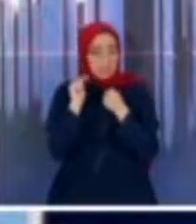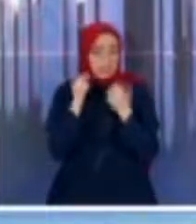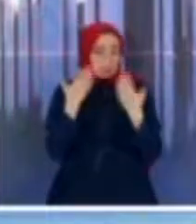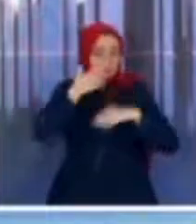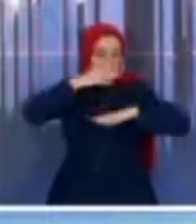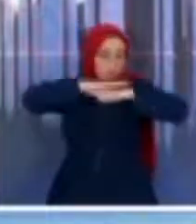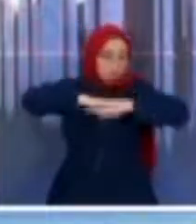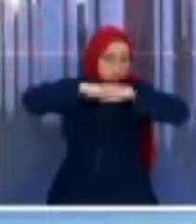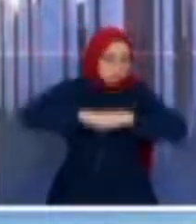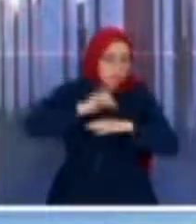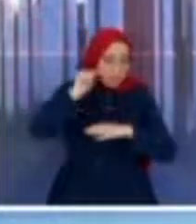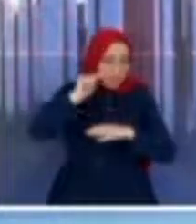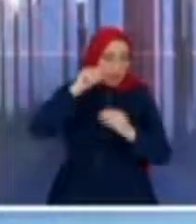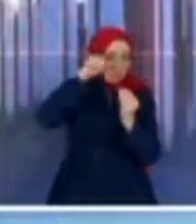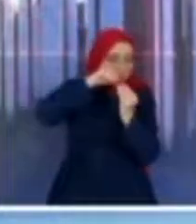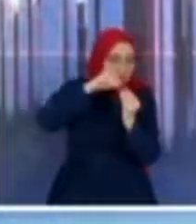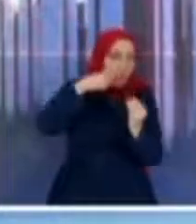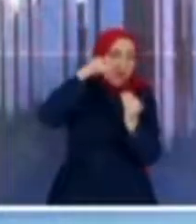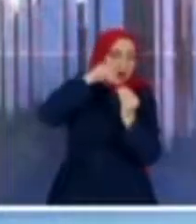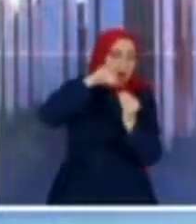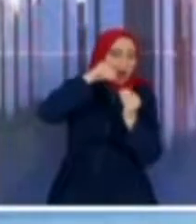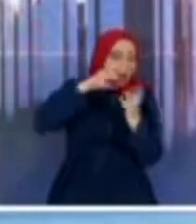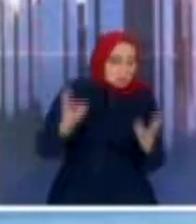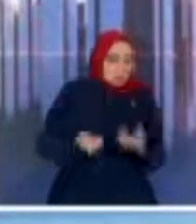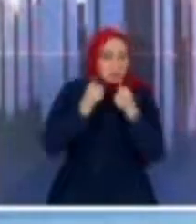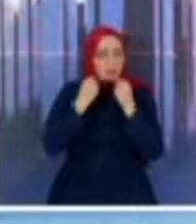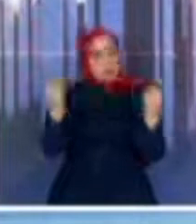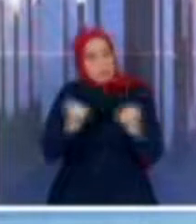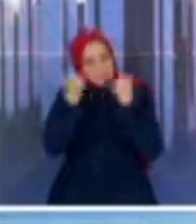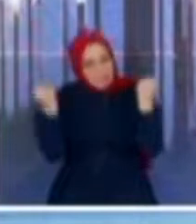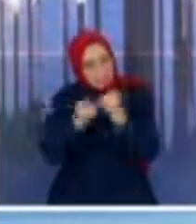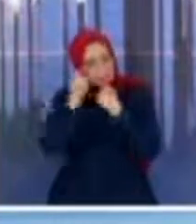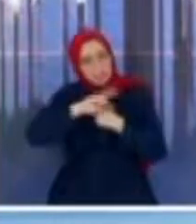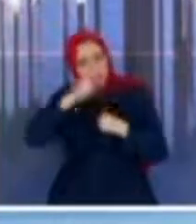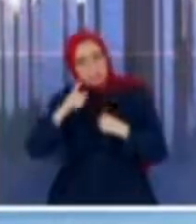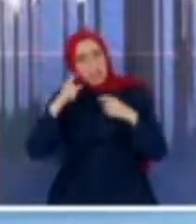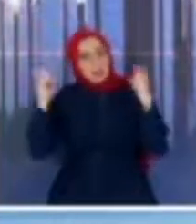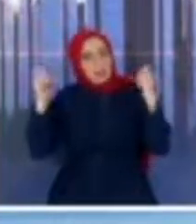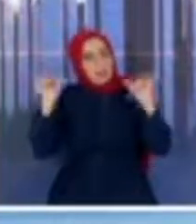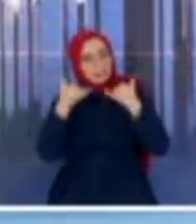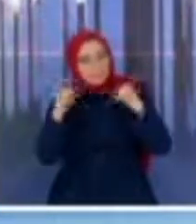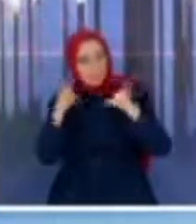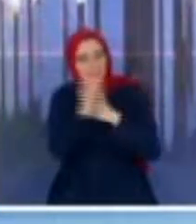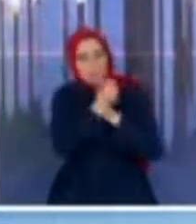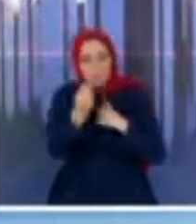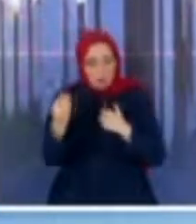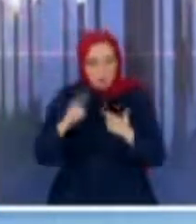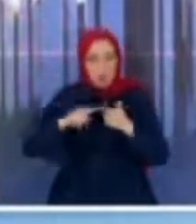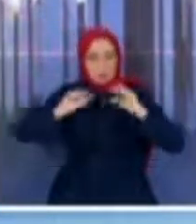نحبوا نعملوا زاده انشطه اخرى، انشطه ترفيهيه للصغار وميم طون نعلموهم